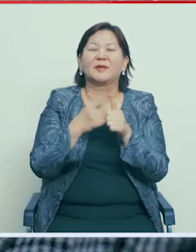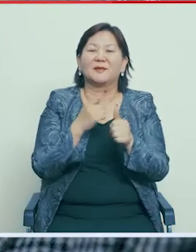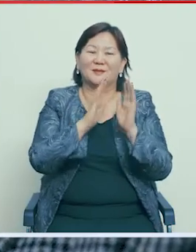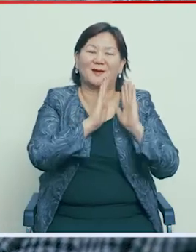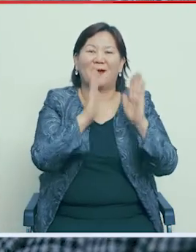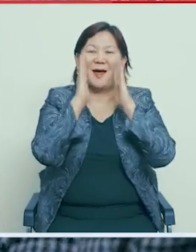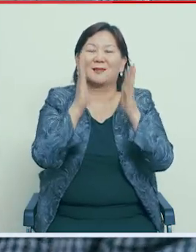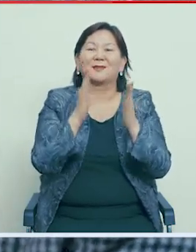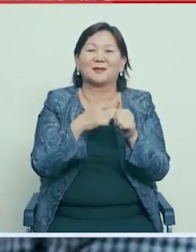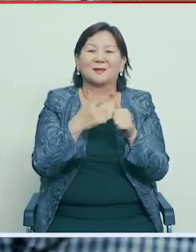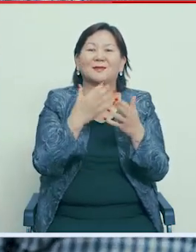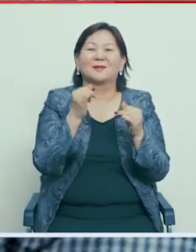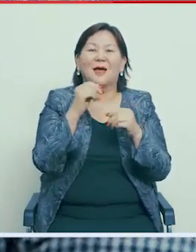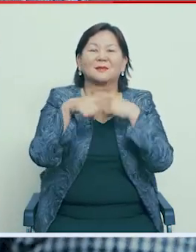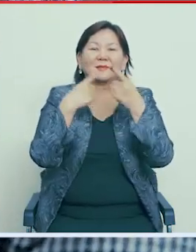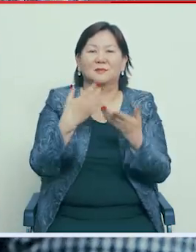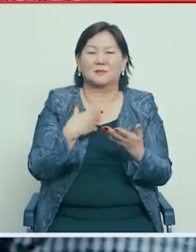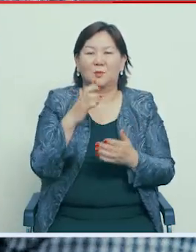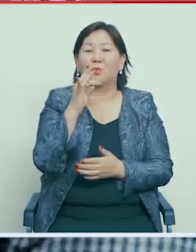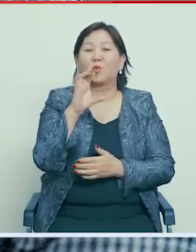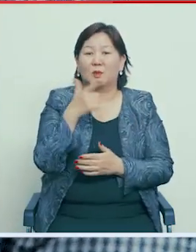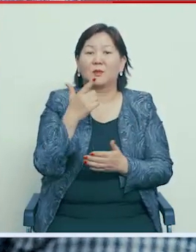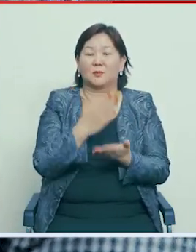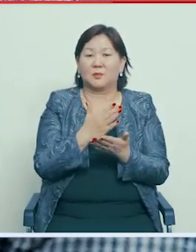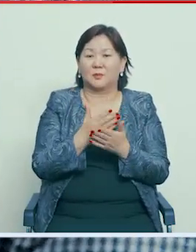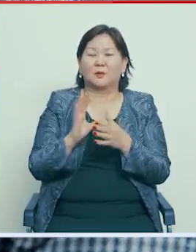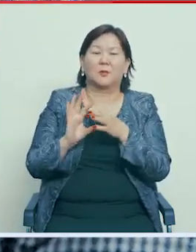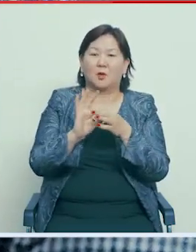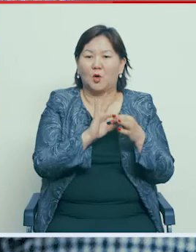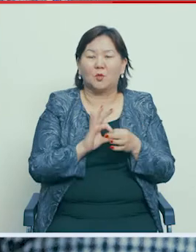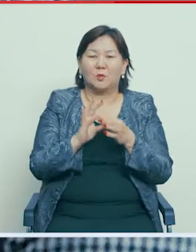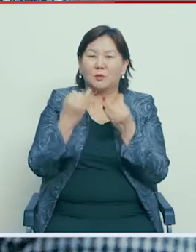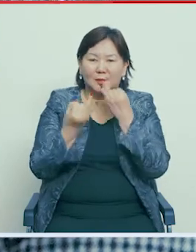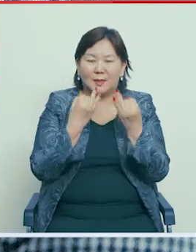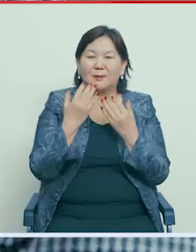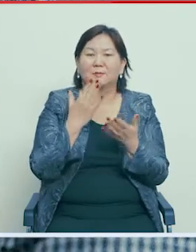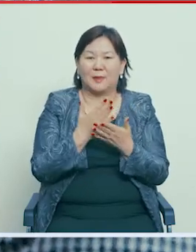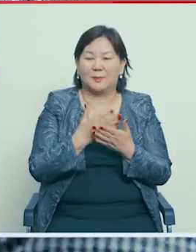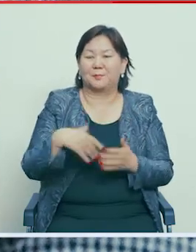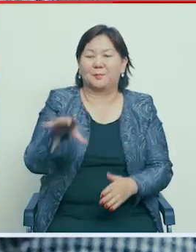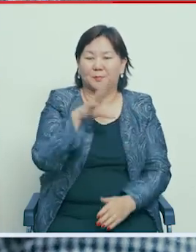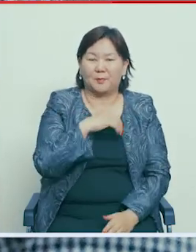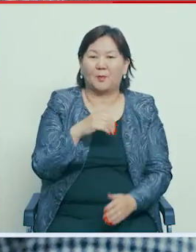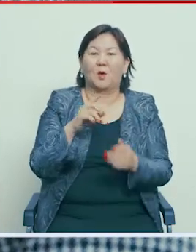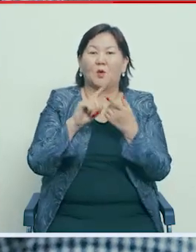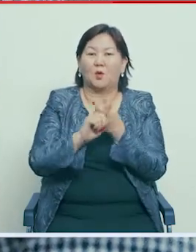яаж хийх вэ гэдэг маань бидний хувьд бас өнөөдөр бүрхэг. Энийг бас манай холбоон дээр ингээл яригддаг л да. Одоо бид нар бас холбоон дээр 16-аас дээш